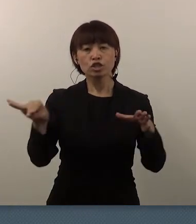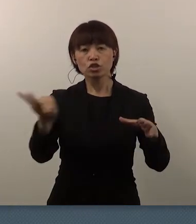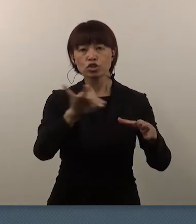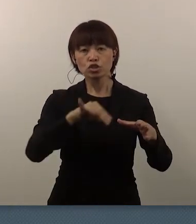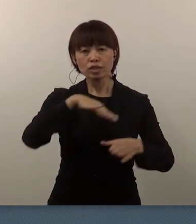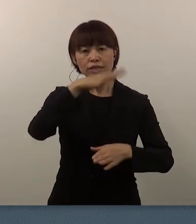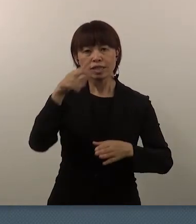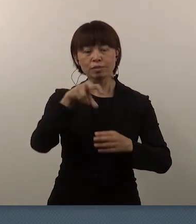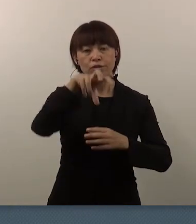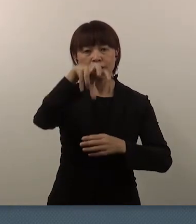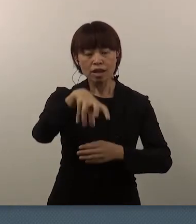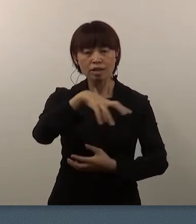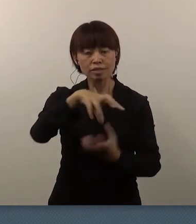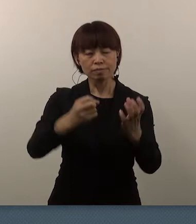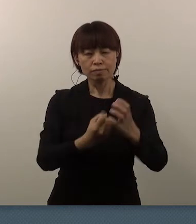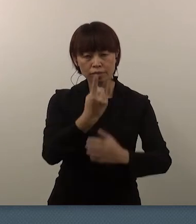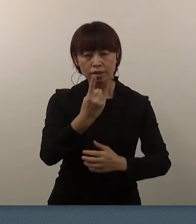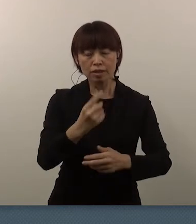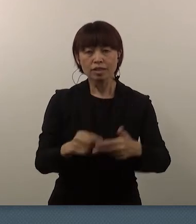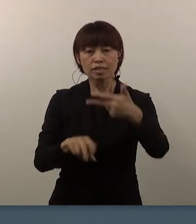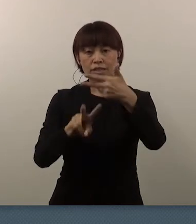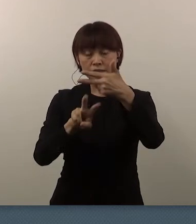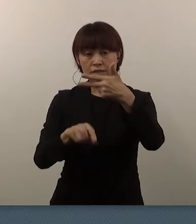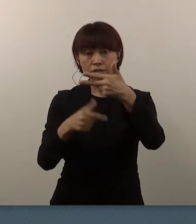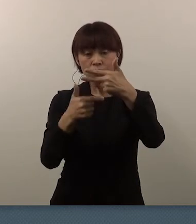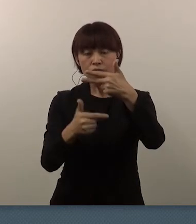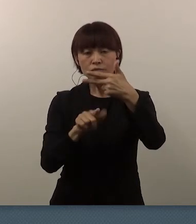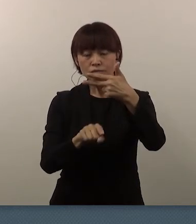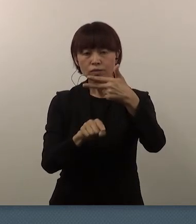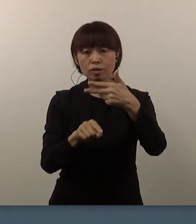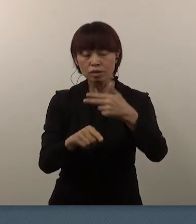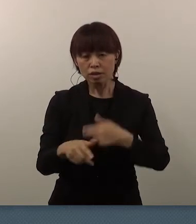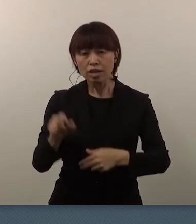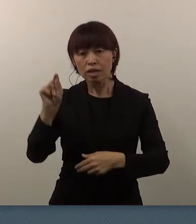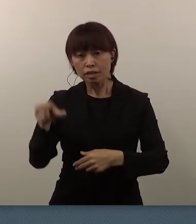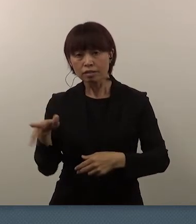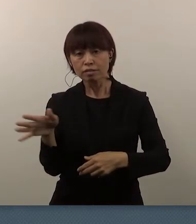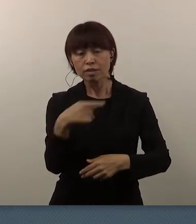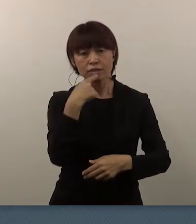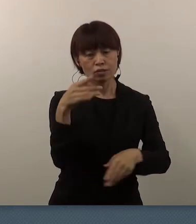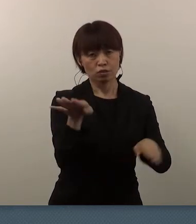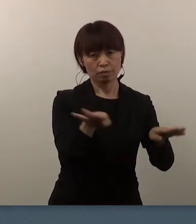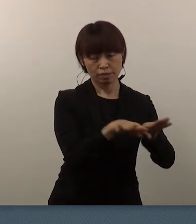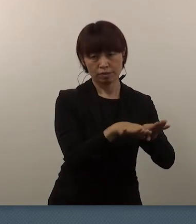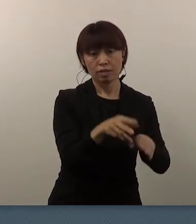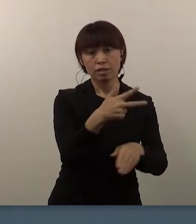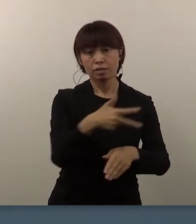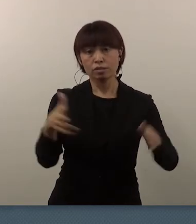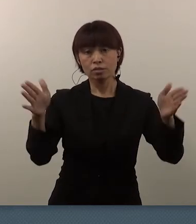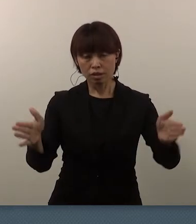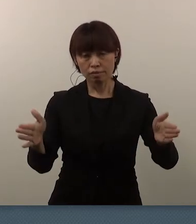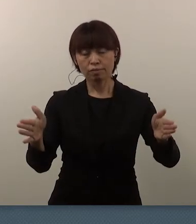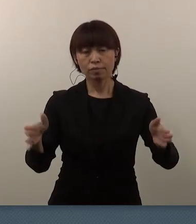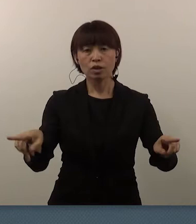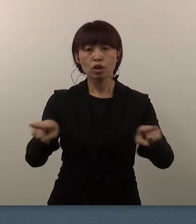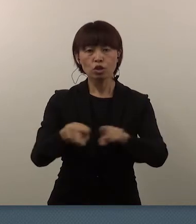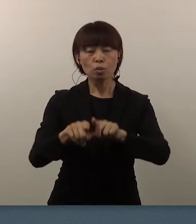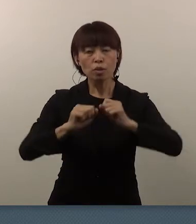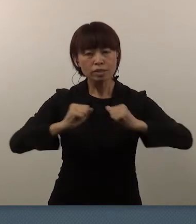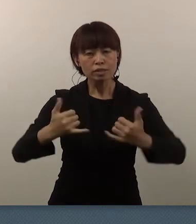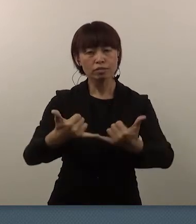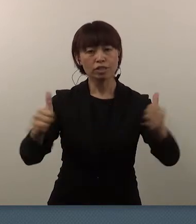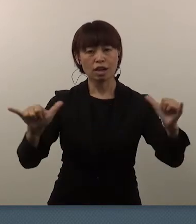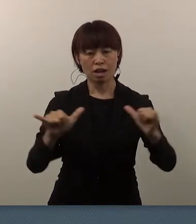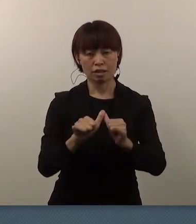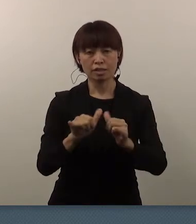発生した7月26日を含む月曜日から日曜日までの1週間を共に生きる社会神奈川推進週間として定